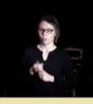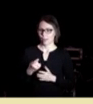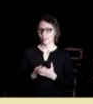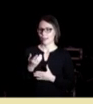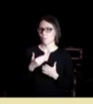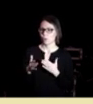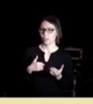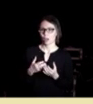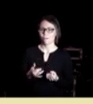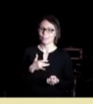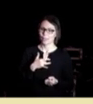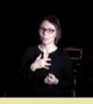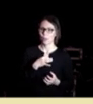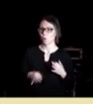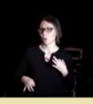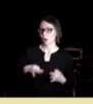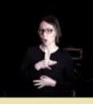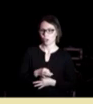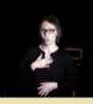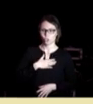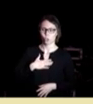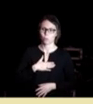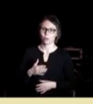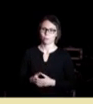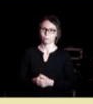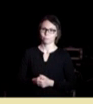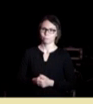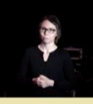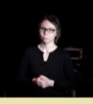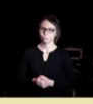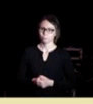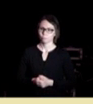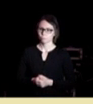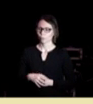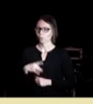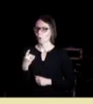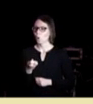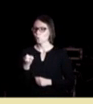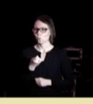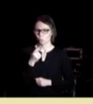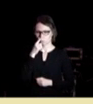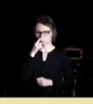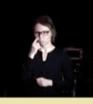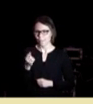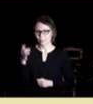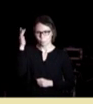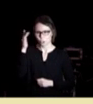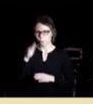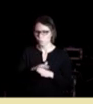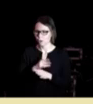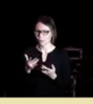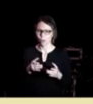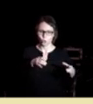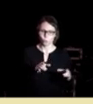behandlingen av hjerte- og karsykdommer. Og noe av det mest bekymringsfulle her jo at